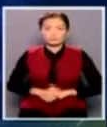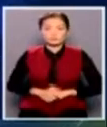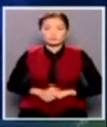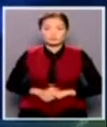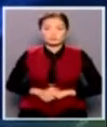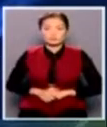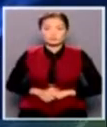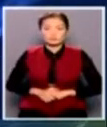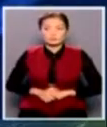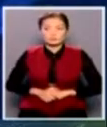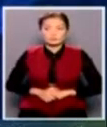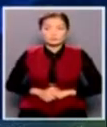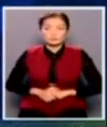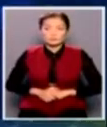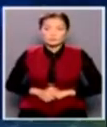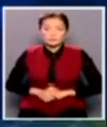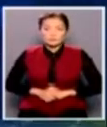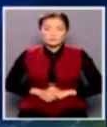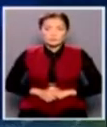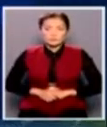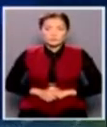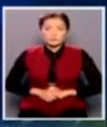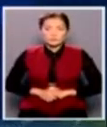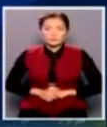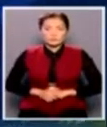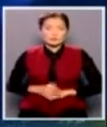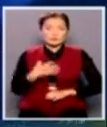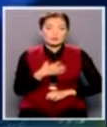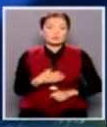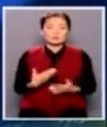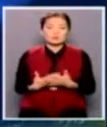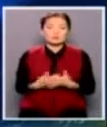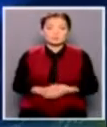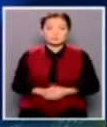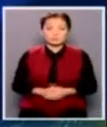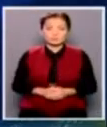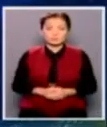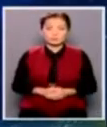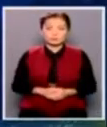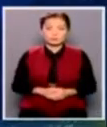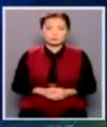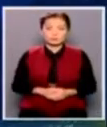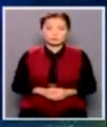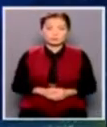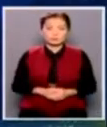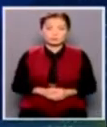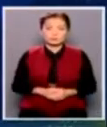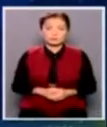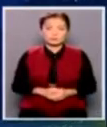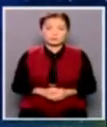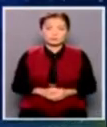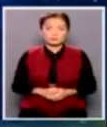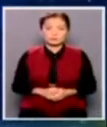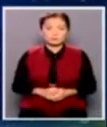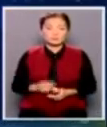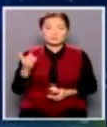жерде енді мен психолог маман ретінде ең маңызды бір ғана себепті айтқым келеді. Өйткені сол жас аналардың